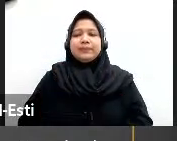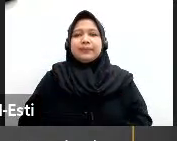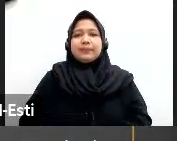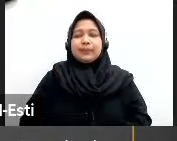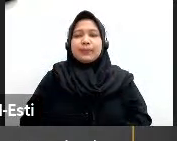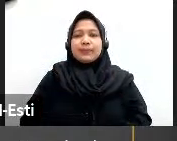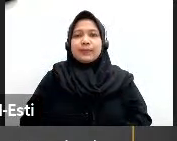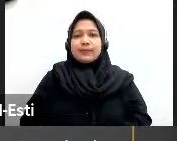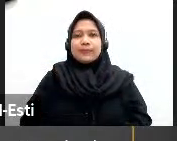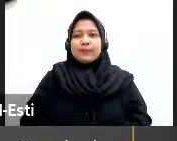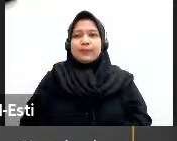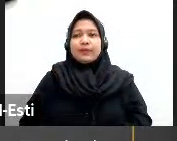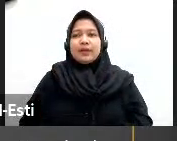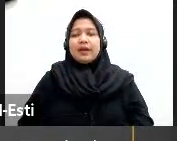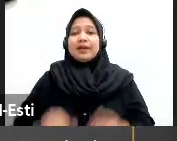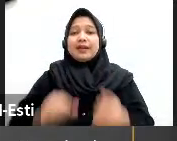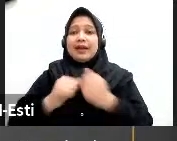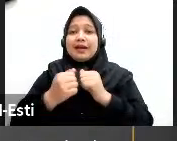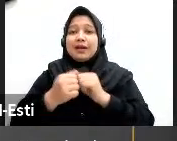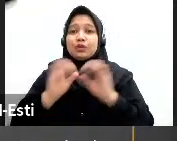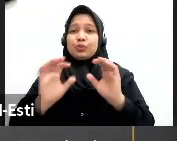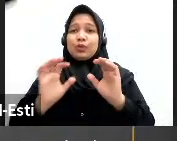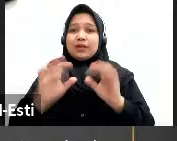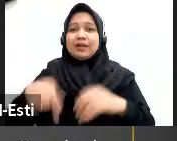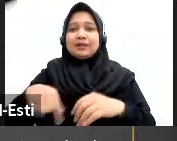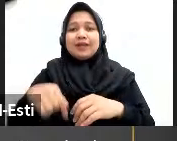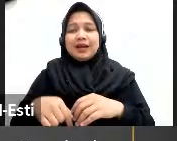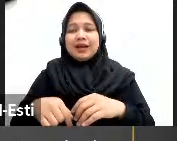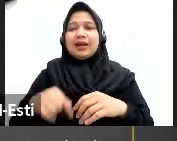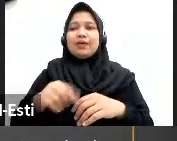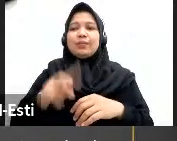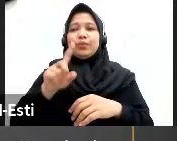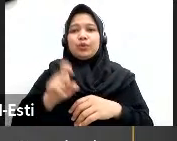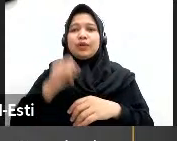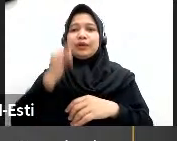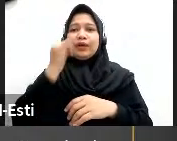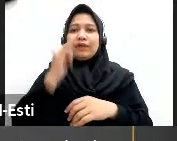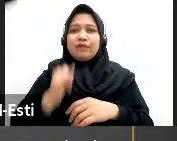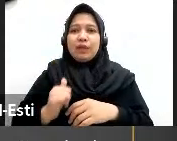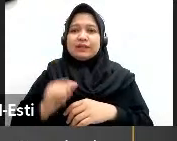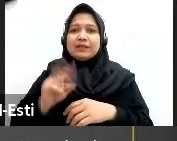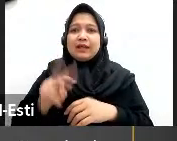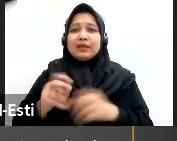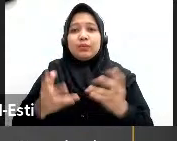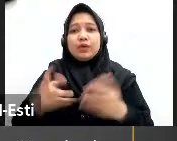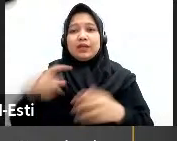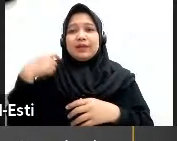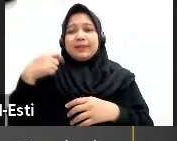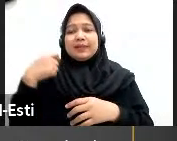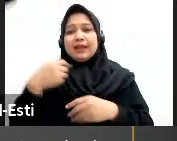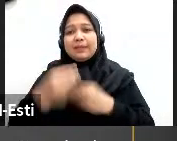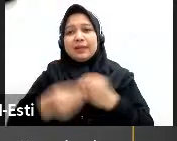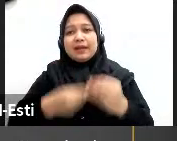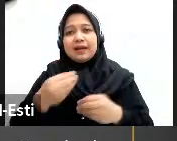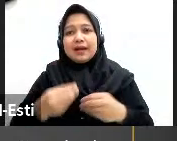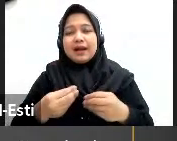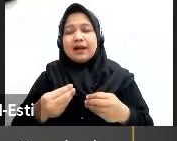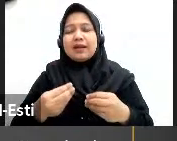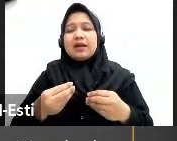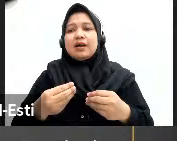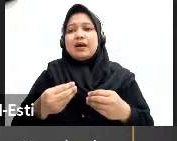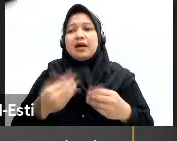dalam banyak kasus sakral sudah waktunya dievaluasi mungkin di kemendag Pak Ivan ataupun di PP itu bahwa